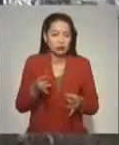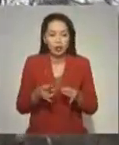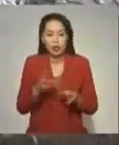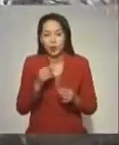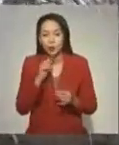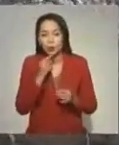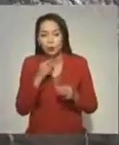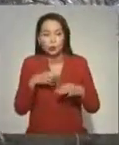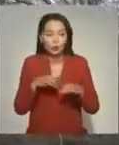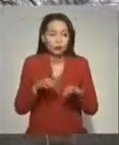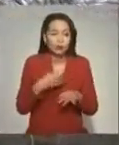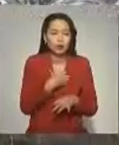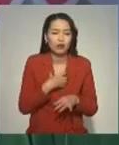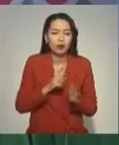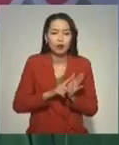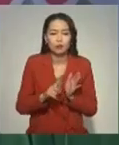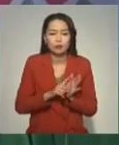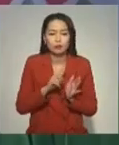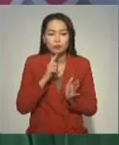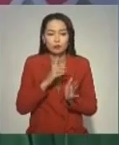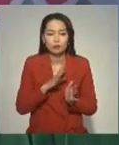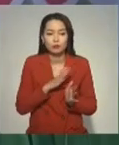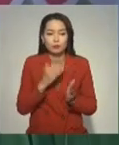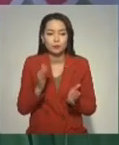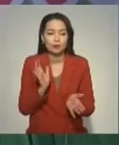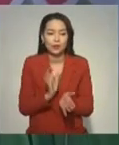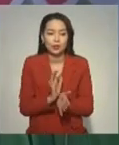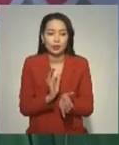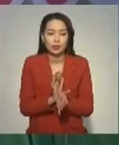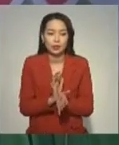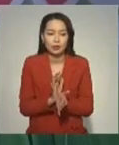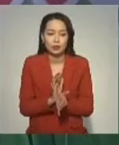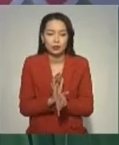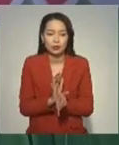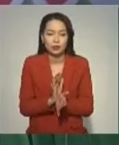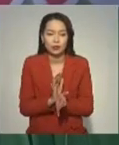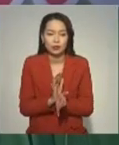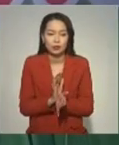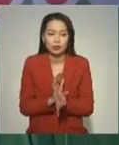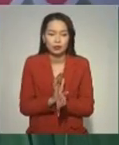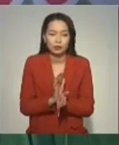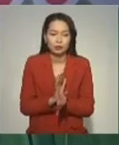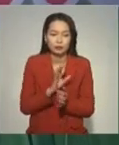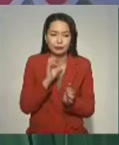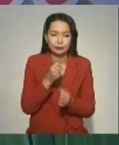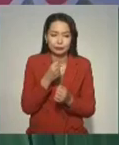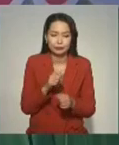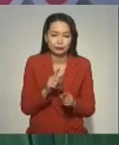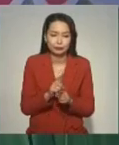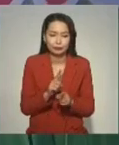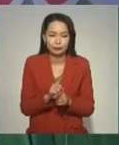непроходимой грязи вязнут даже внедорожники. Там грязь легковая, не говоря, не легковая, даже